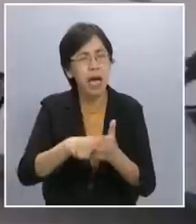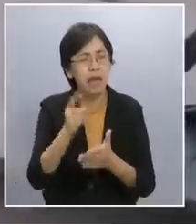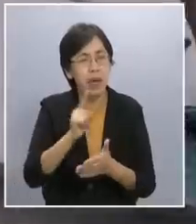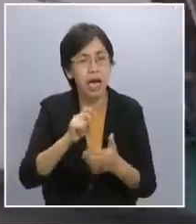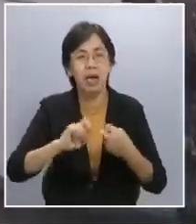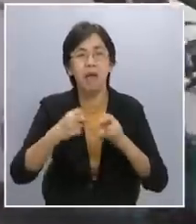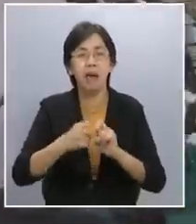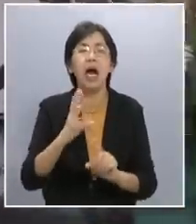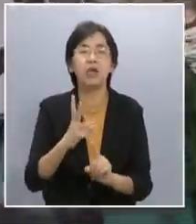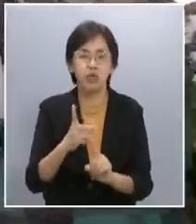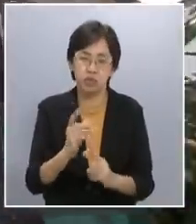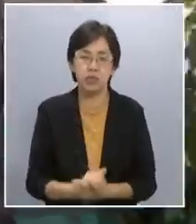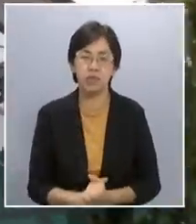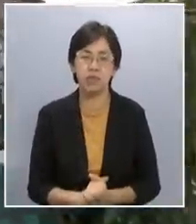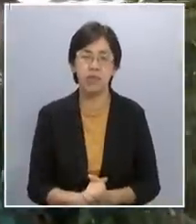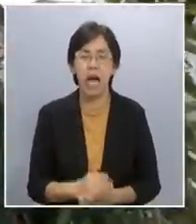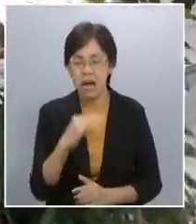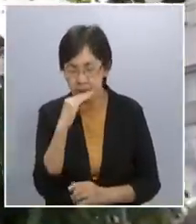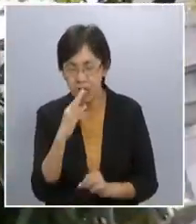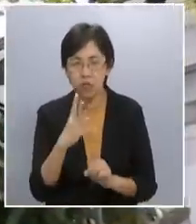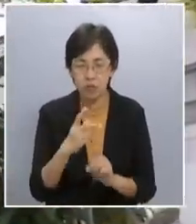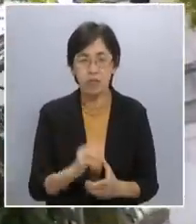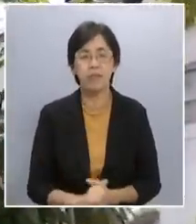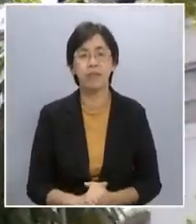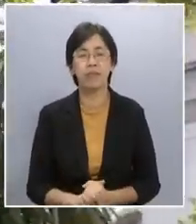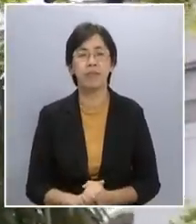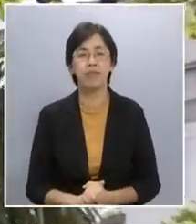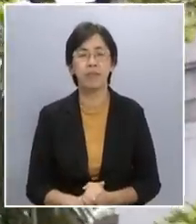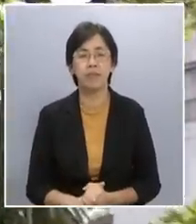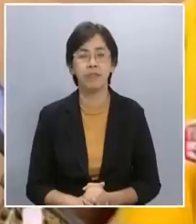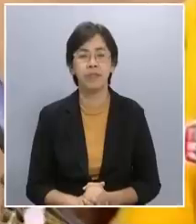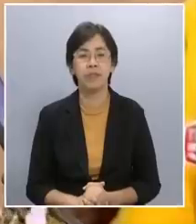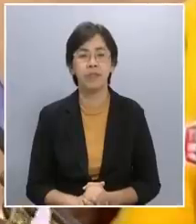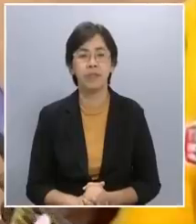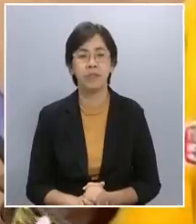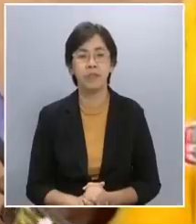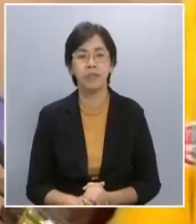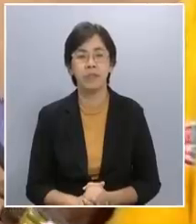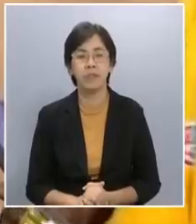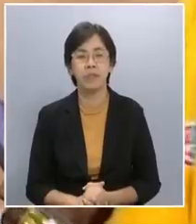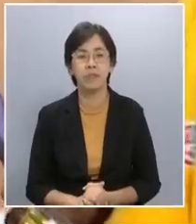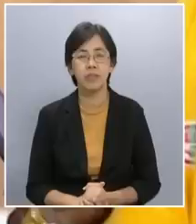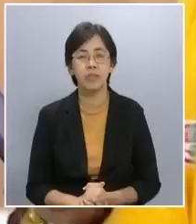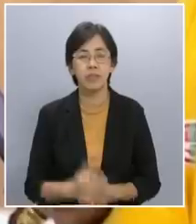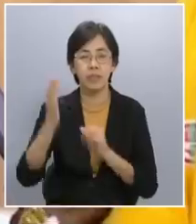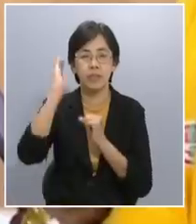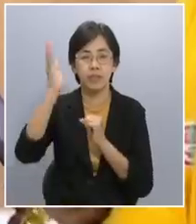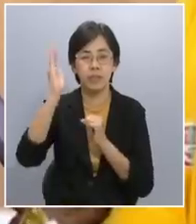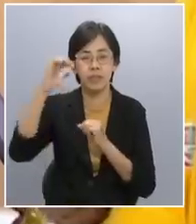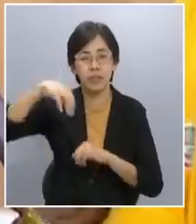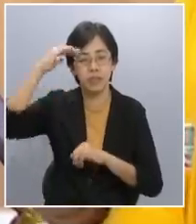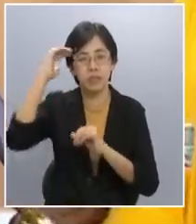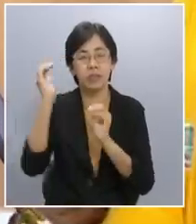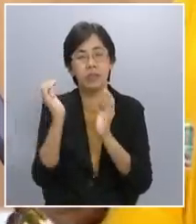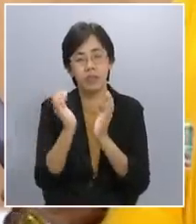จากเรื่องของชู้สาวนะครับล่าสุดคุณผู้ชมครับพันตำรวจเอกกฤษณะพัฒนาเจริญครับท่านเป็นโฆษกกองบัญชาการตำรวจสืบสวนส